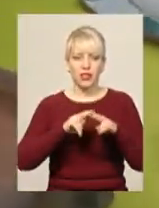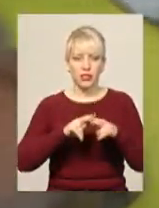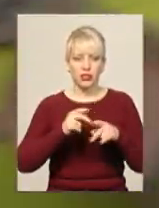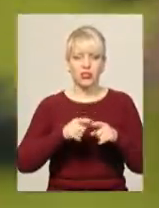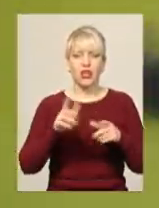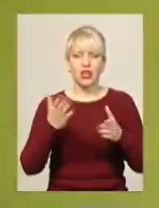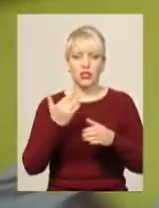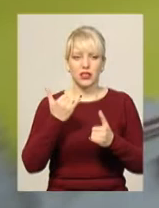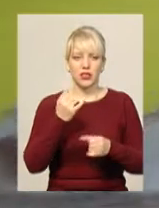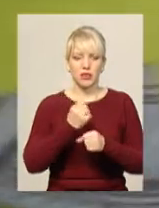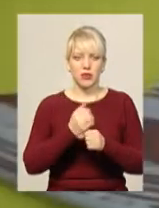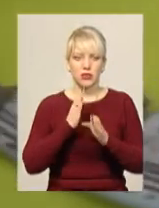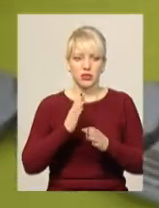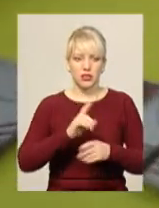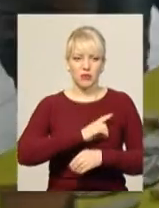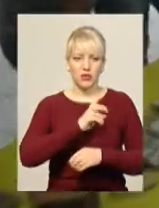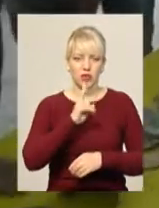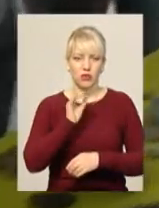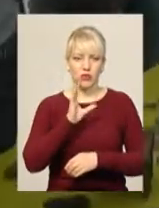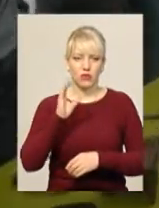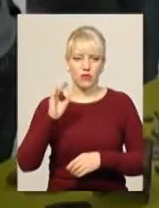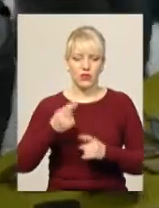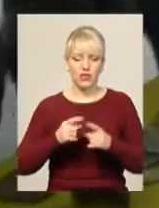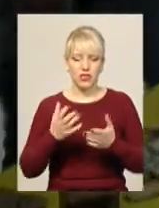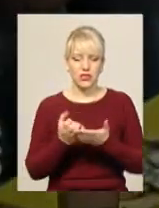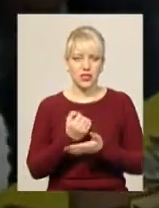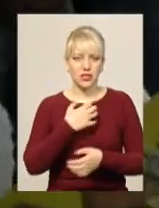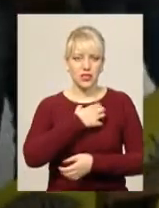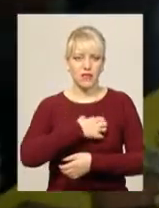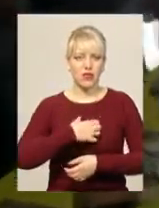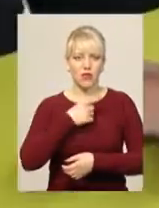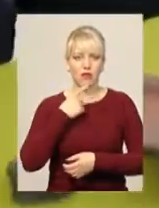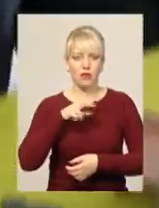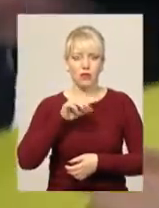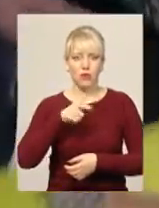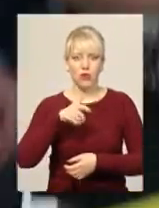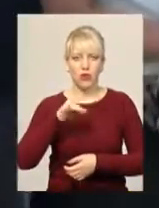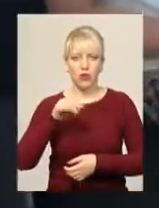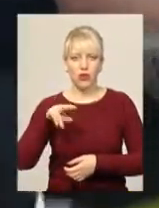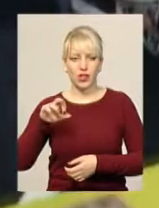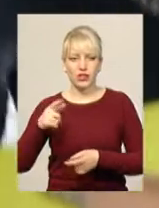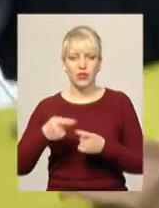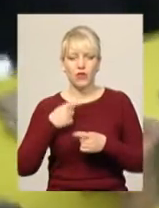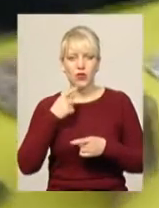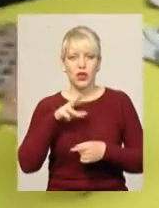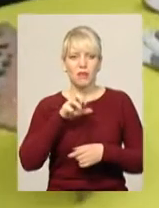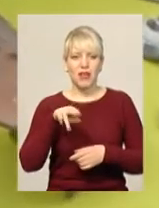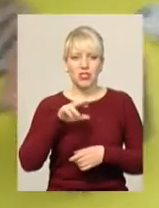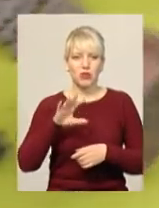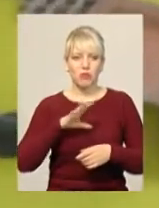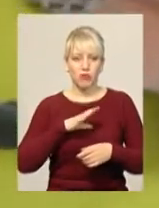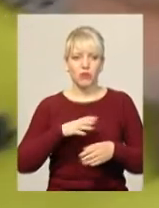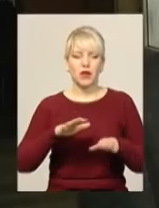працюють тільки майстри з Косова. Знахідка для музею важлива, переконує Олег Погорілець, бо підтверджує, що Межибіж був містечком